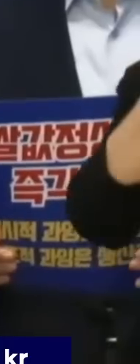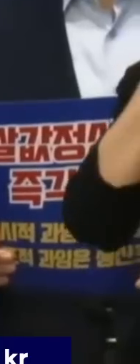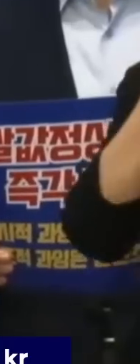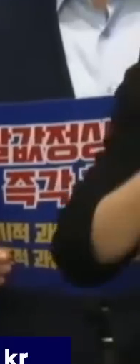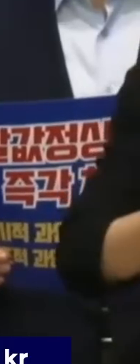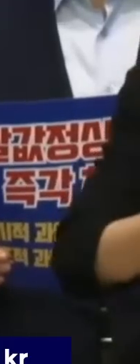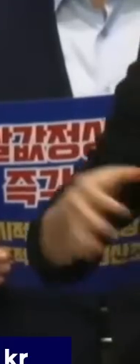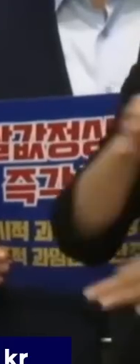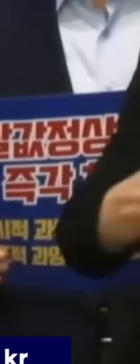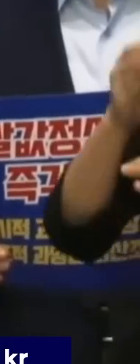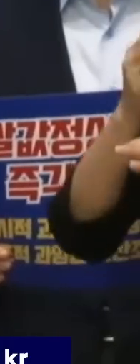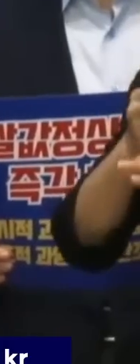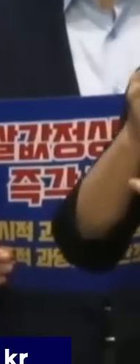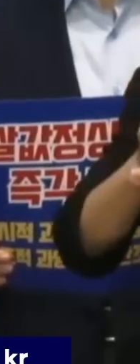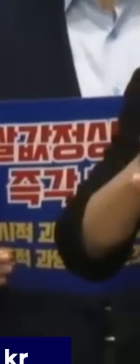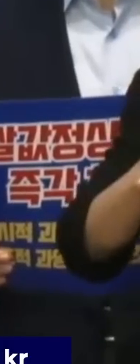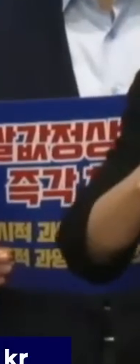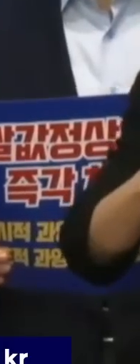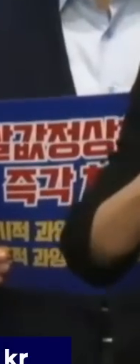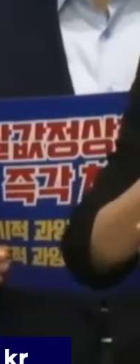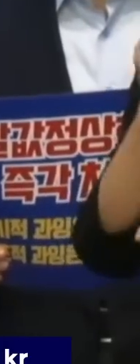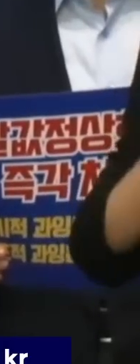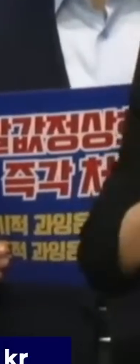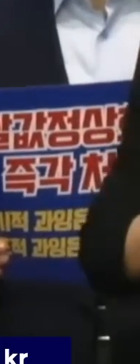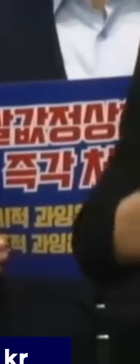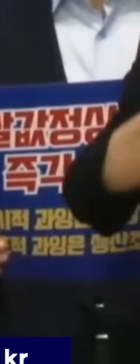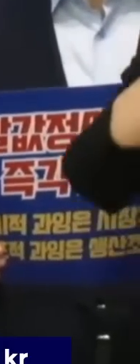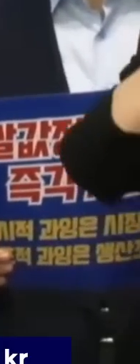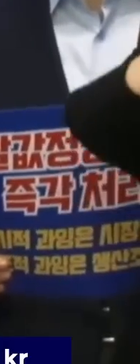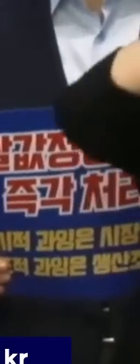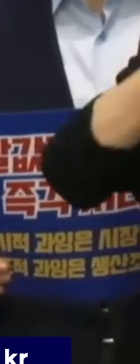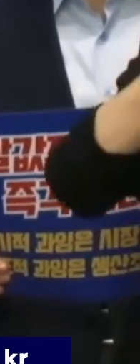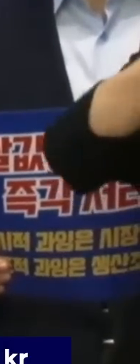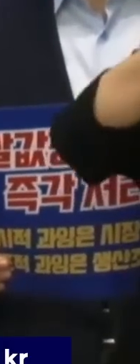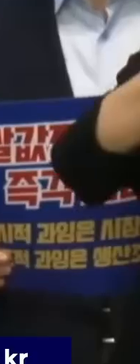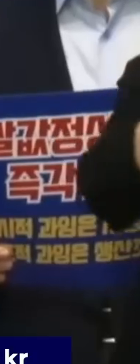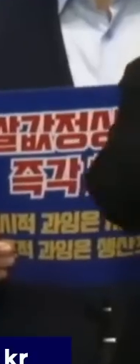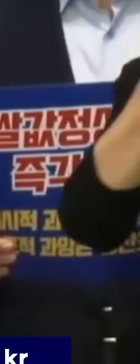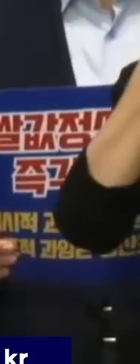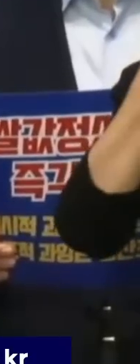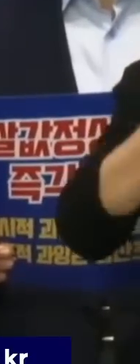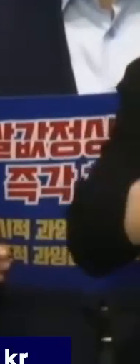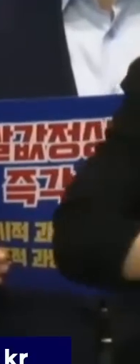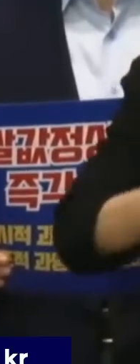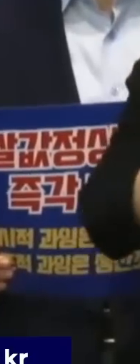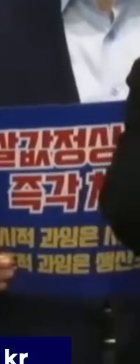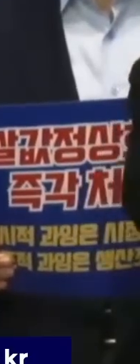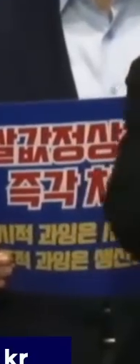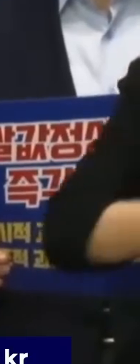조속히 확정하여 쌀값 정상화에 나서야 합니다. 둘째, 만성적인 생산 과잉은